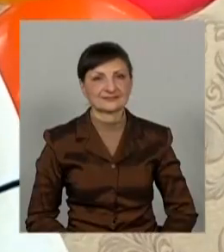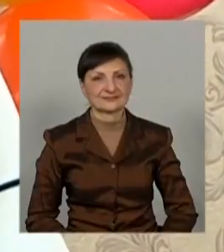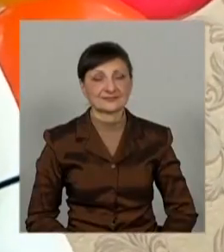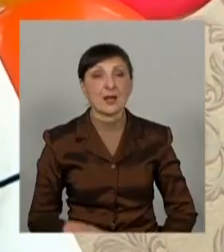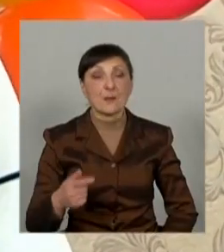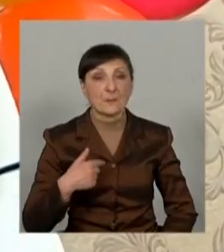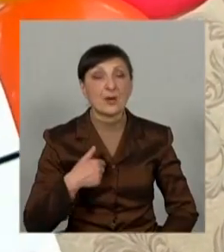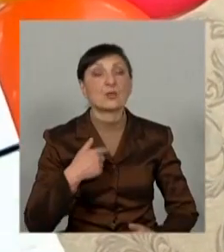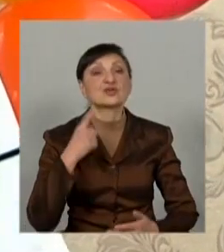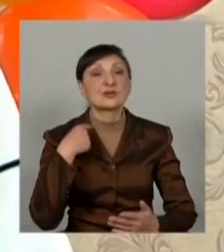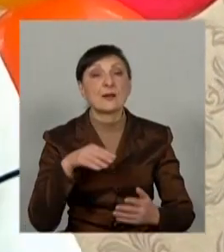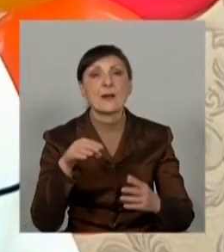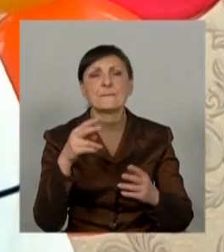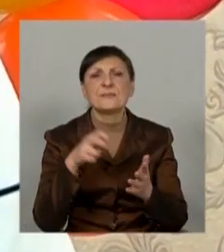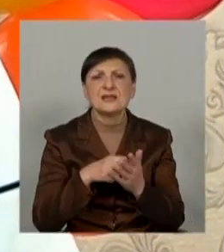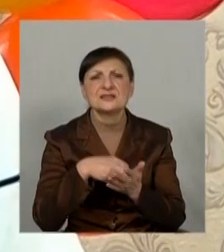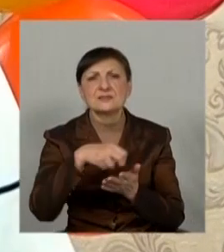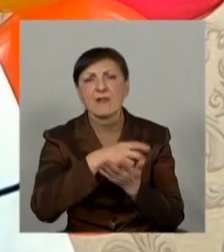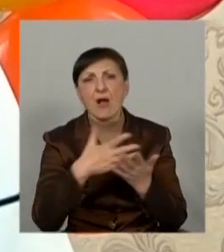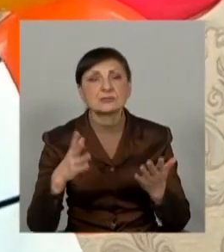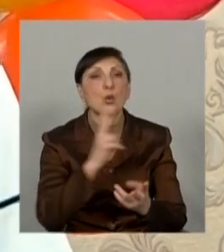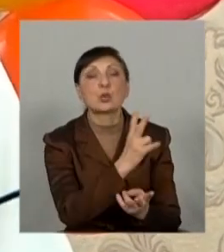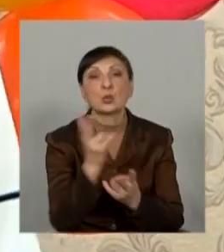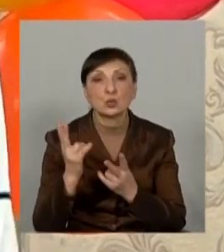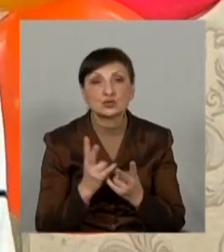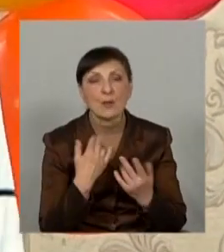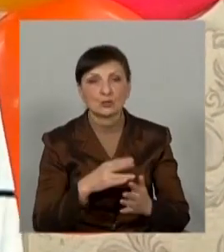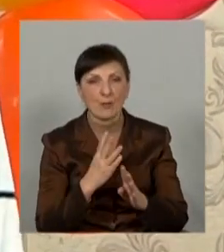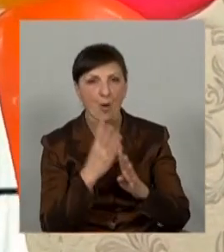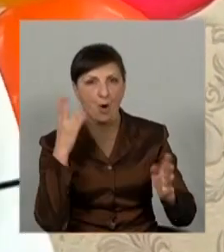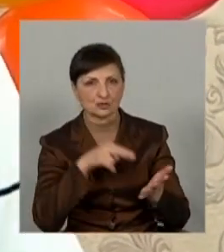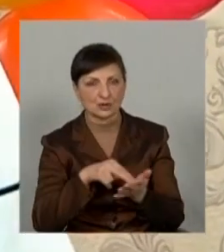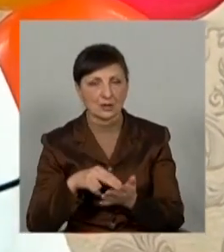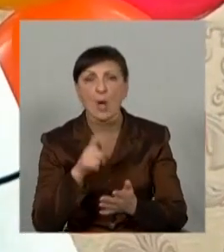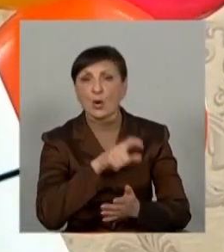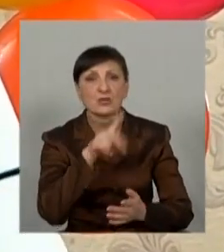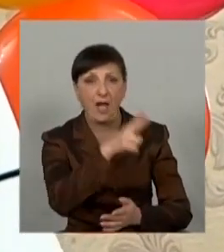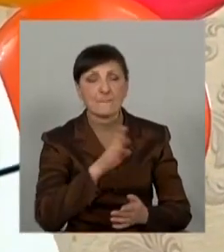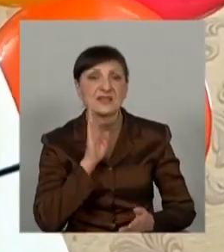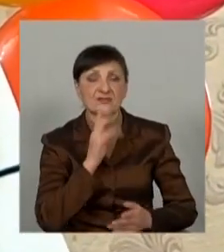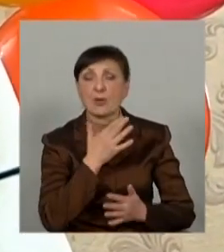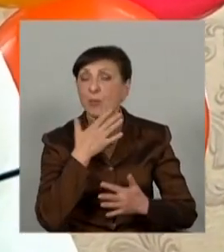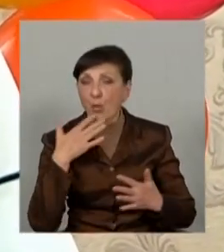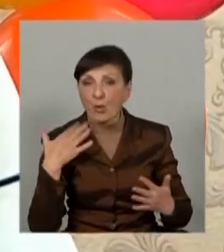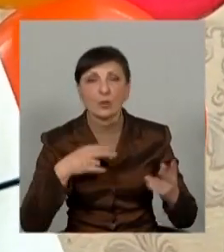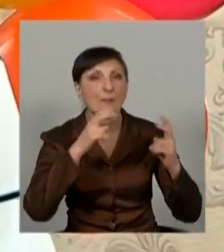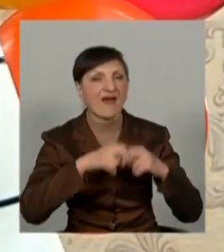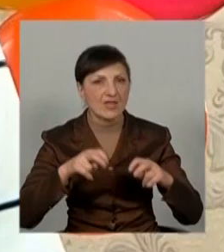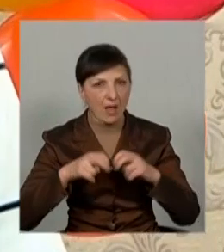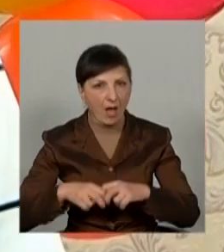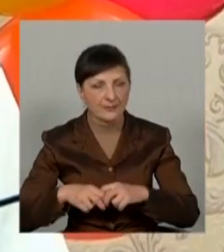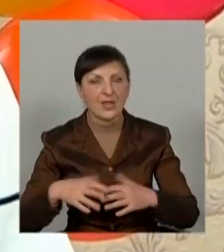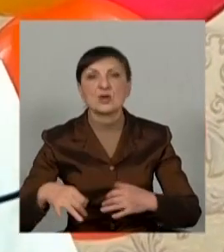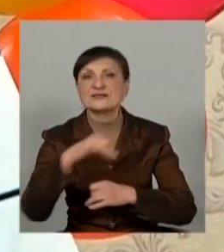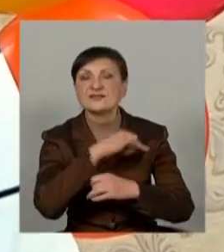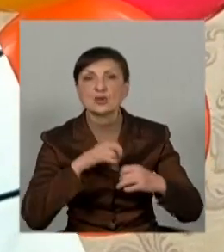Мы разбираем все собранные письма и составляем список нуждающихся. Потом ставим их в очередь, потому что таких людей очень много. Затем мы проверяем все. Встречаются